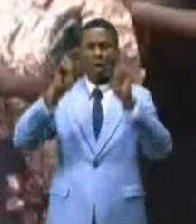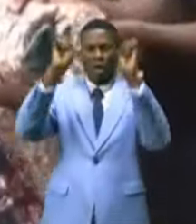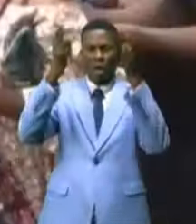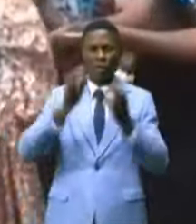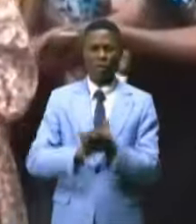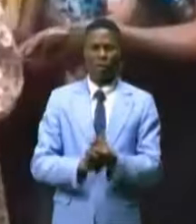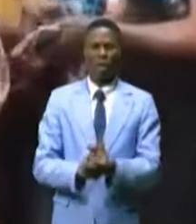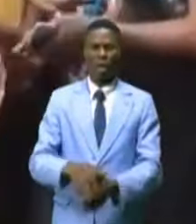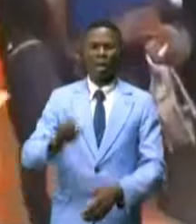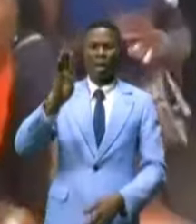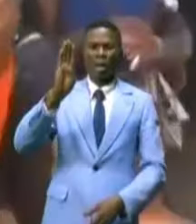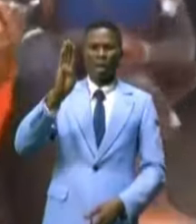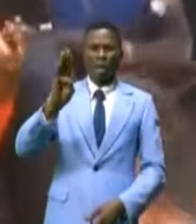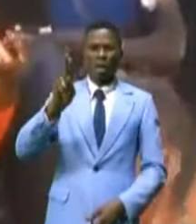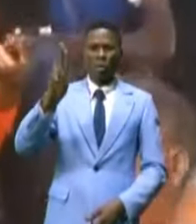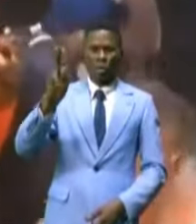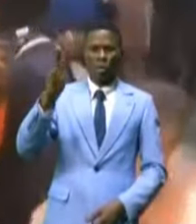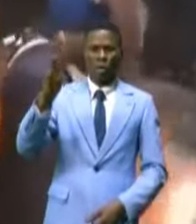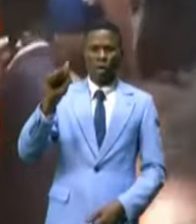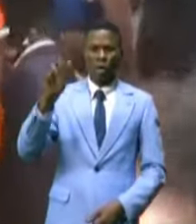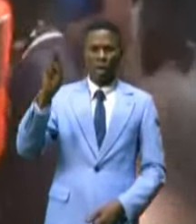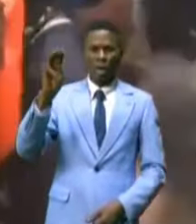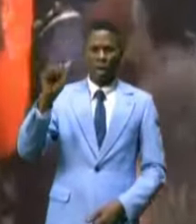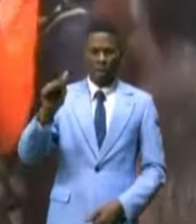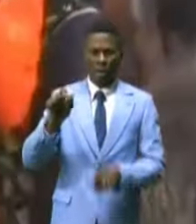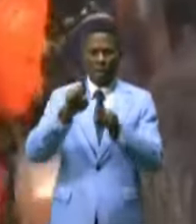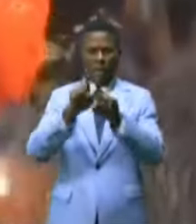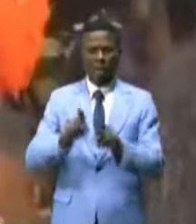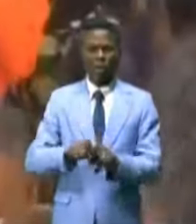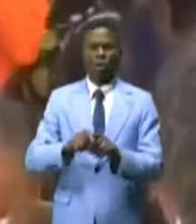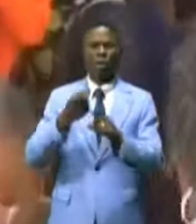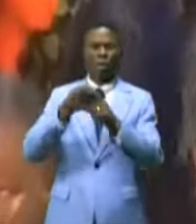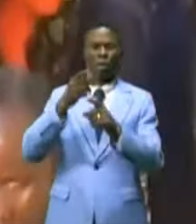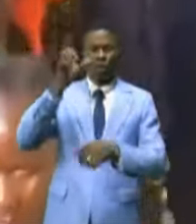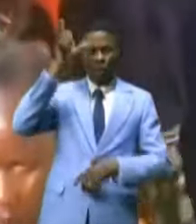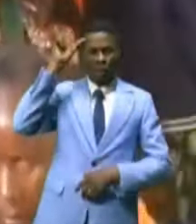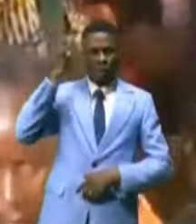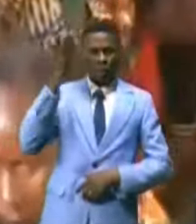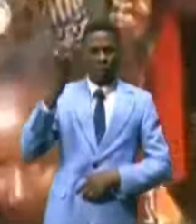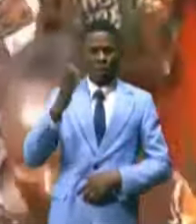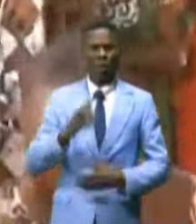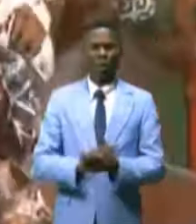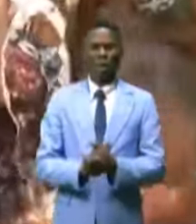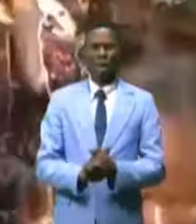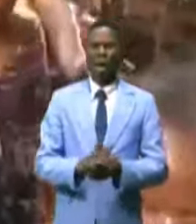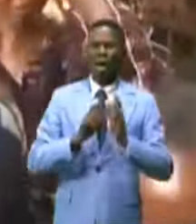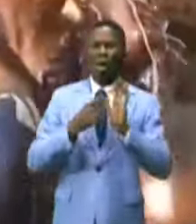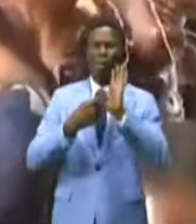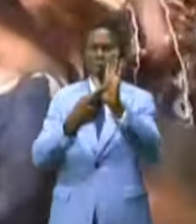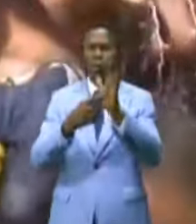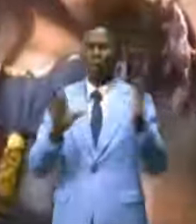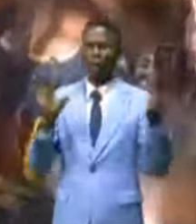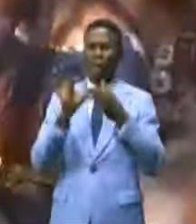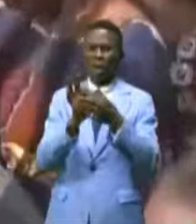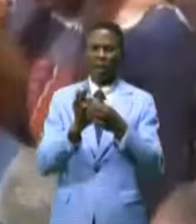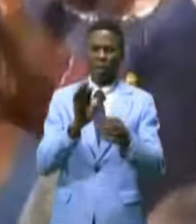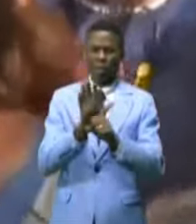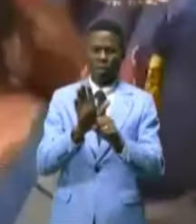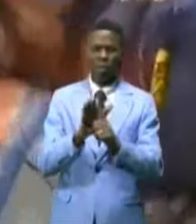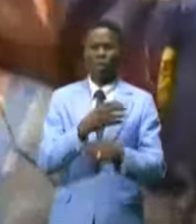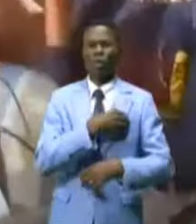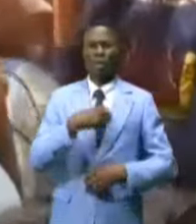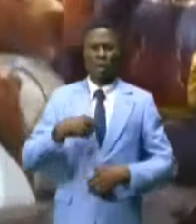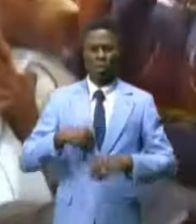Lubumbashi. Une donation remplie d'amour et témoigne l'attachement de la gouverneure du Haut-Lomami, non seulement à la gente féminine de la